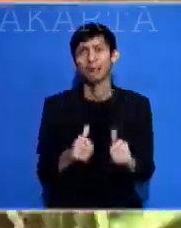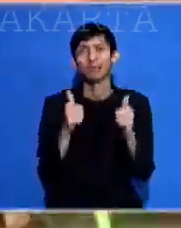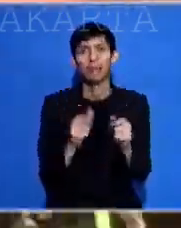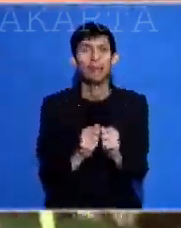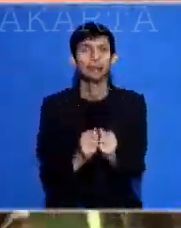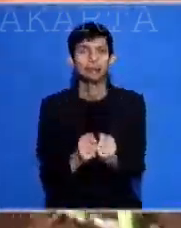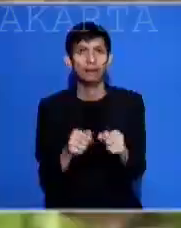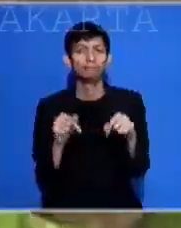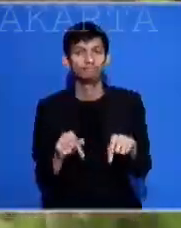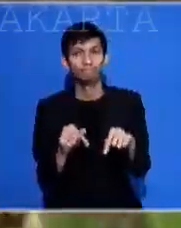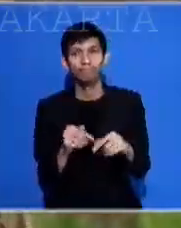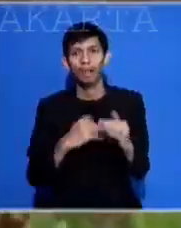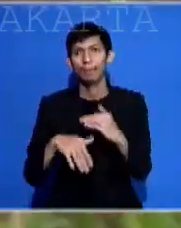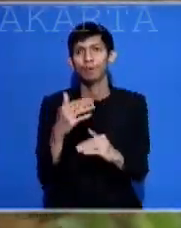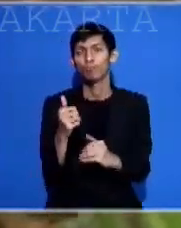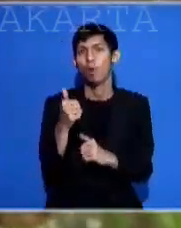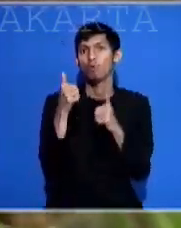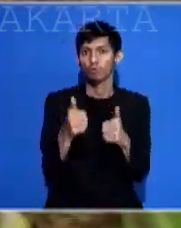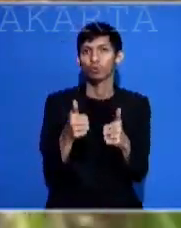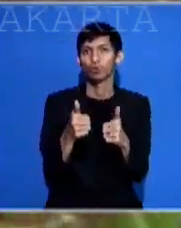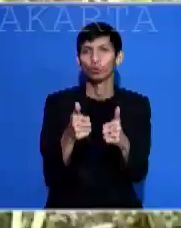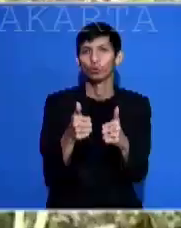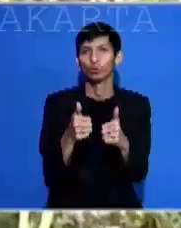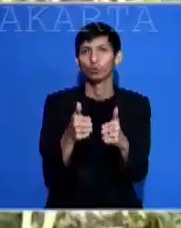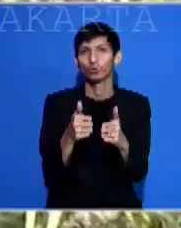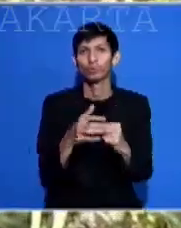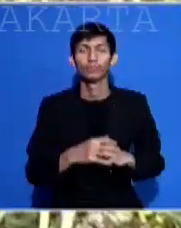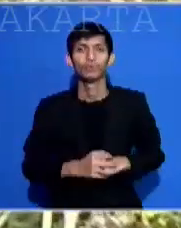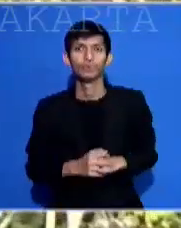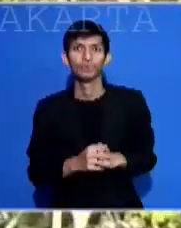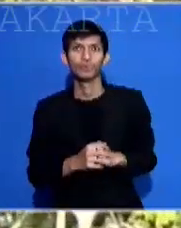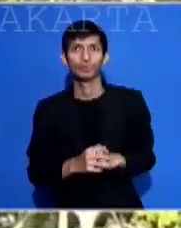kapetang langkung sae. Mekaten palaporanipun Setia Budi saking Gunung Kidul.